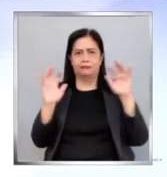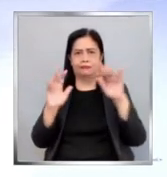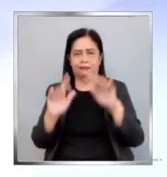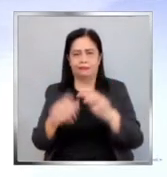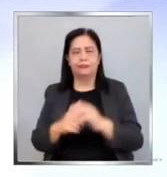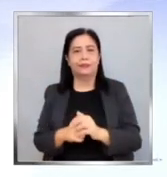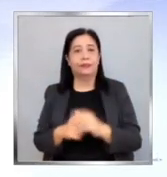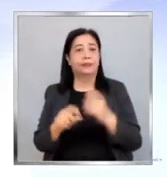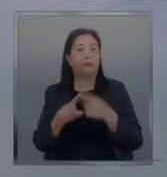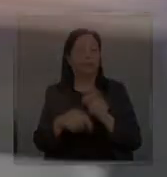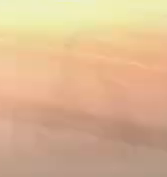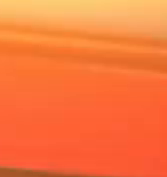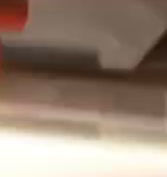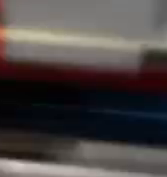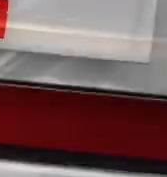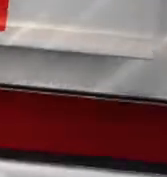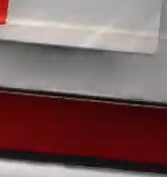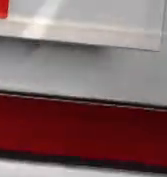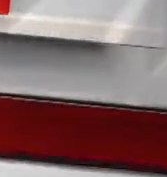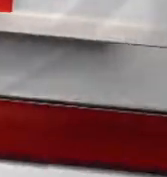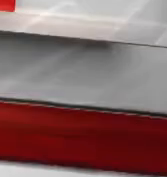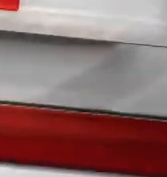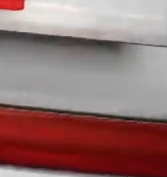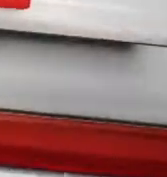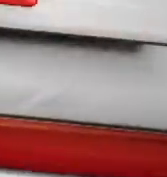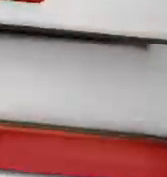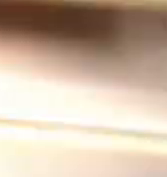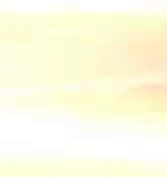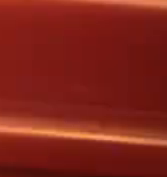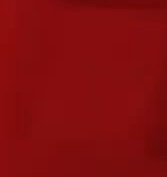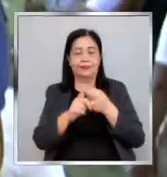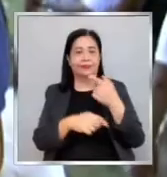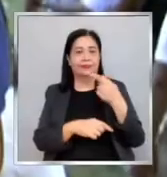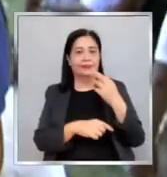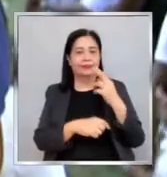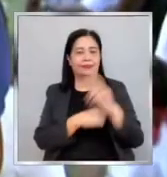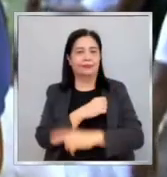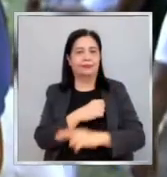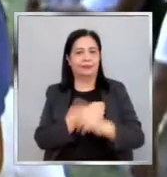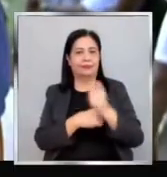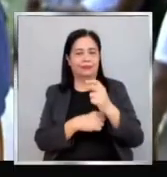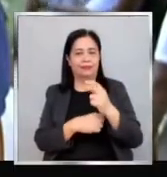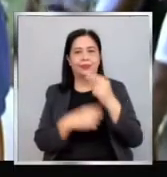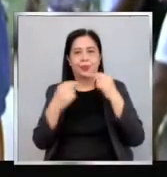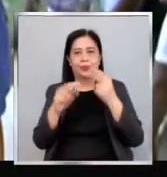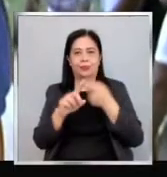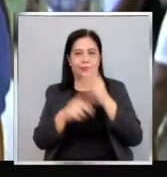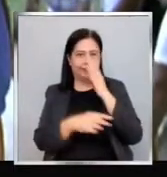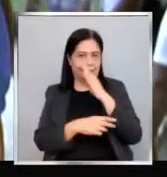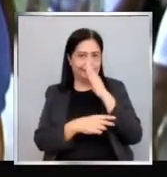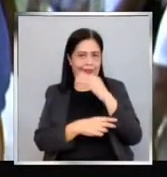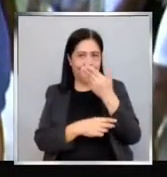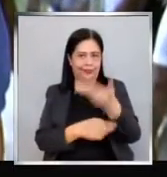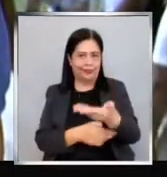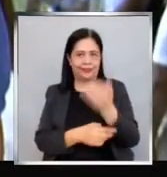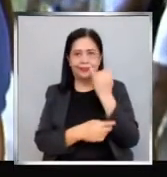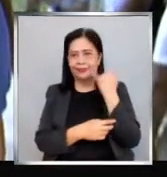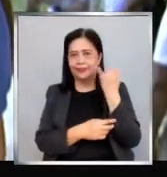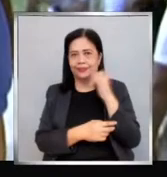sa Naga, Nakatutok Live, si Jessica Kalinog ng GMA Regional TV Balitang Bicolandia. Jessica!